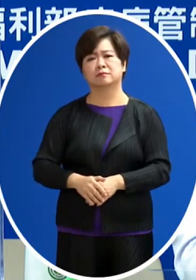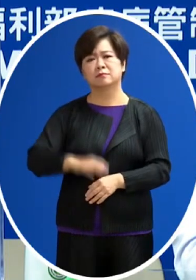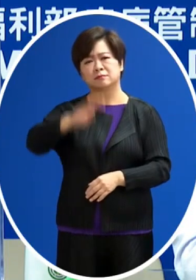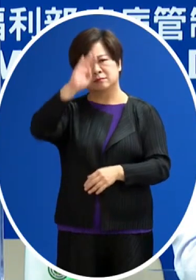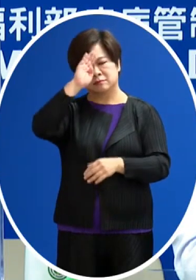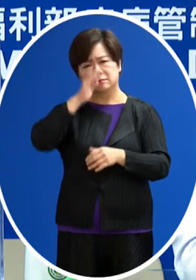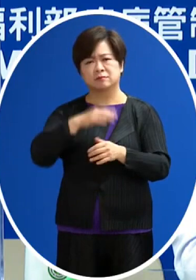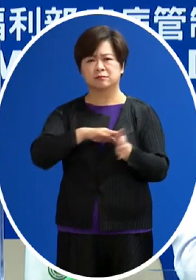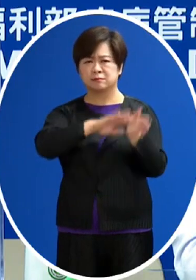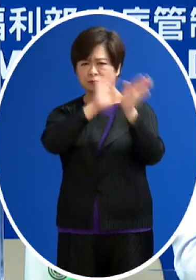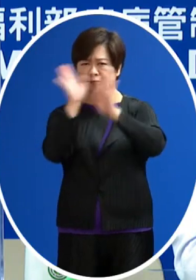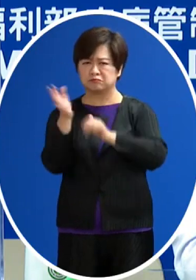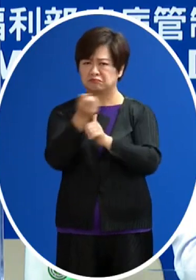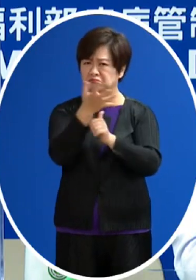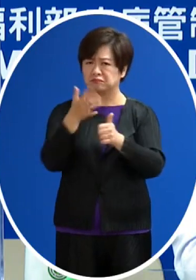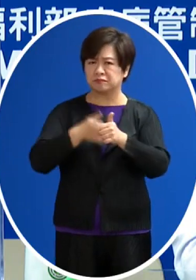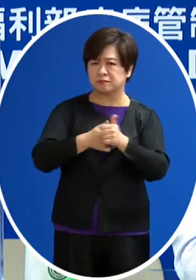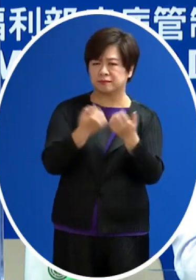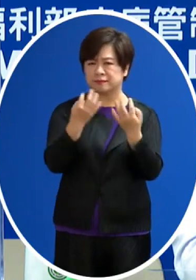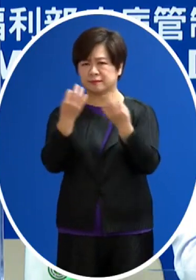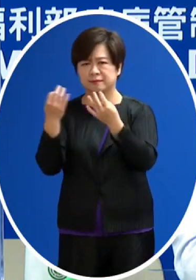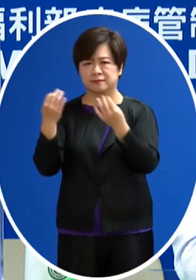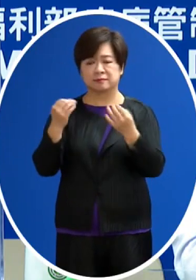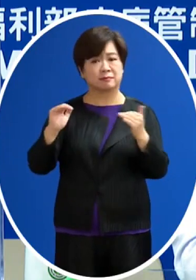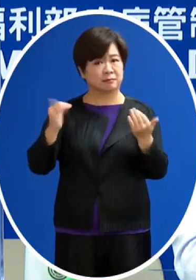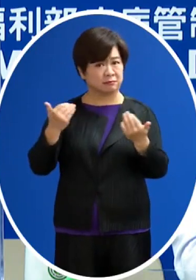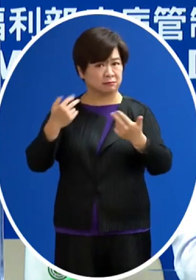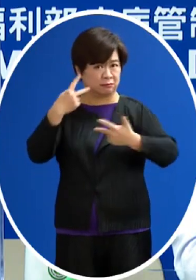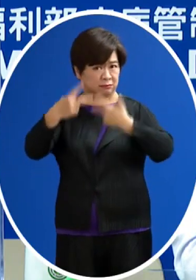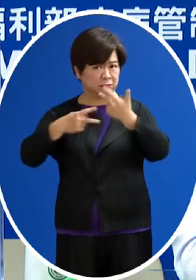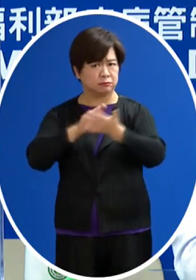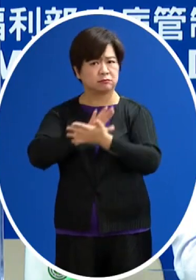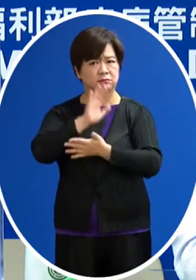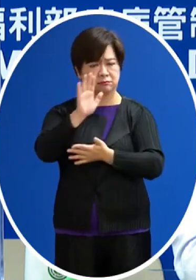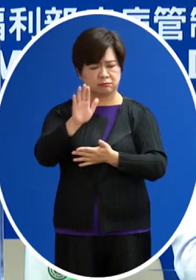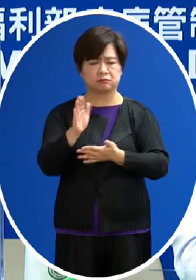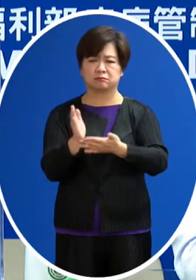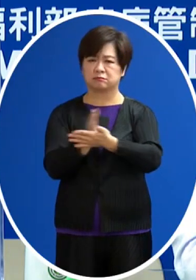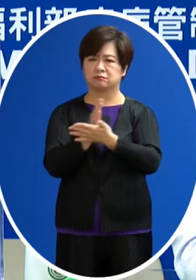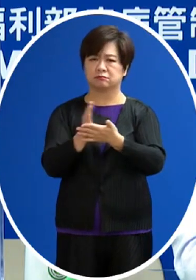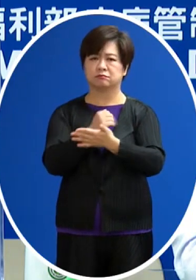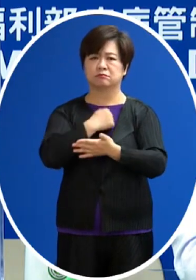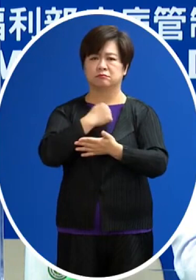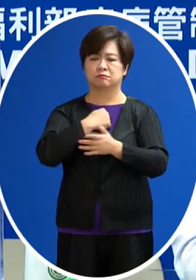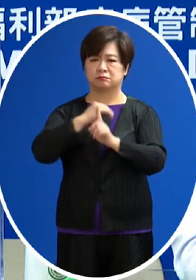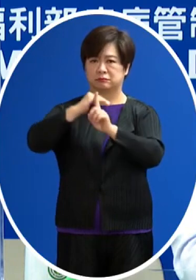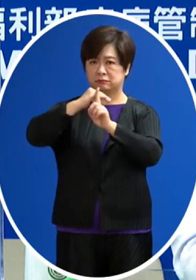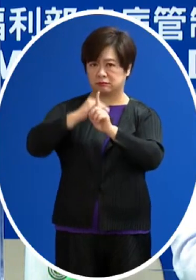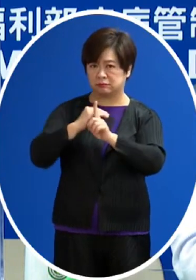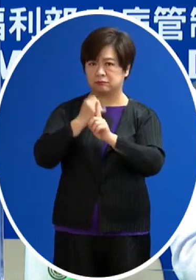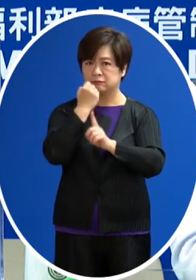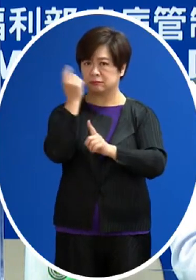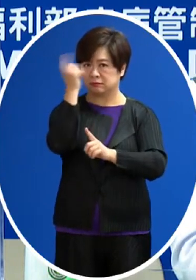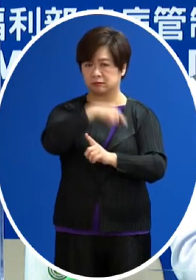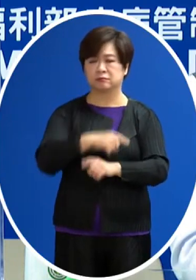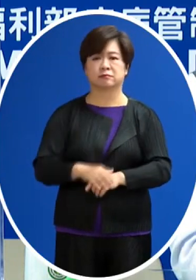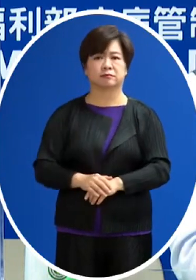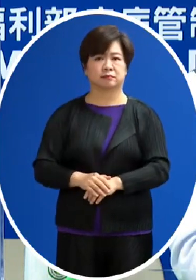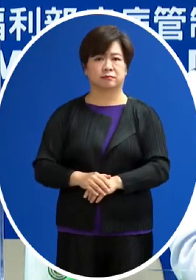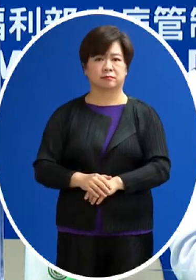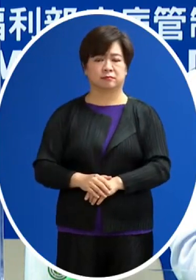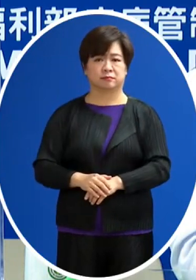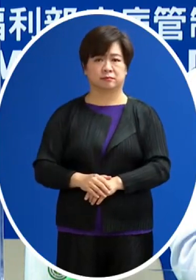察，恐怕要这样子2个礼拜之后才能看出这样的一个警戒降低的相关的一些情形，所